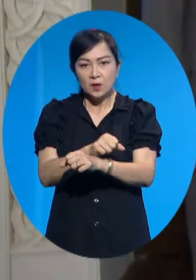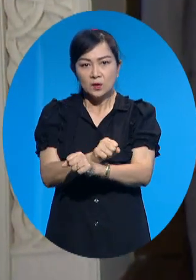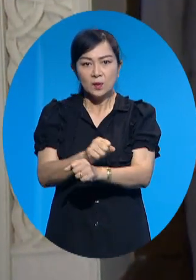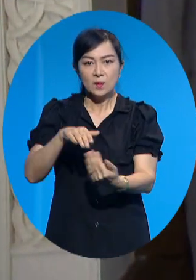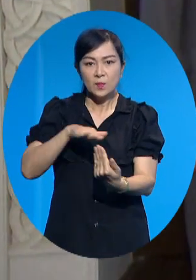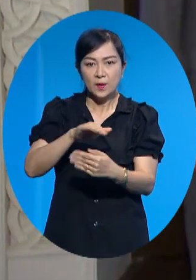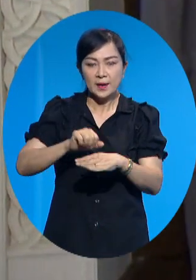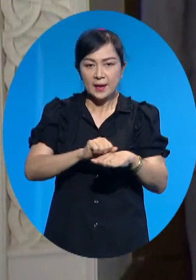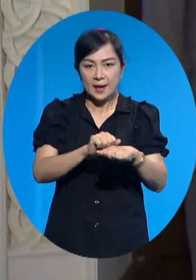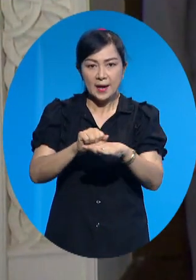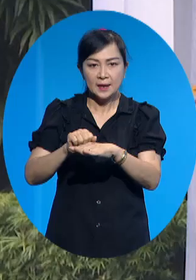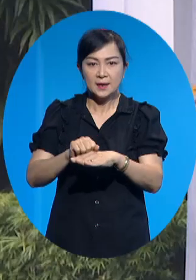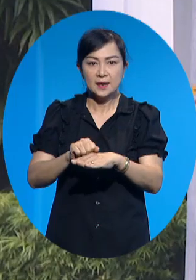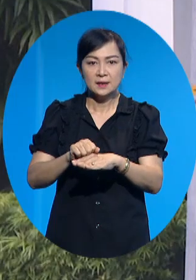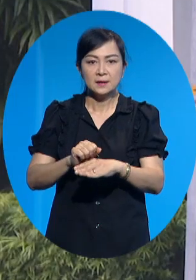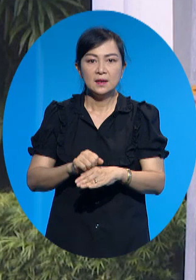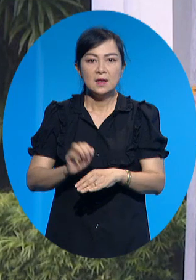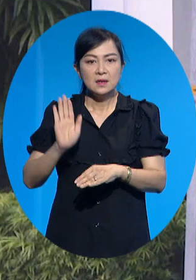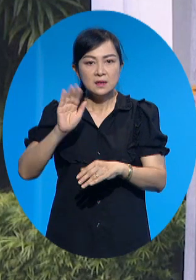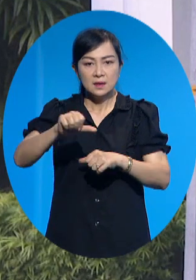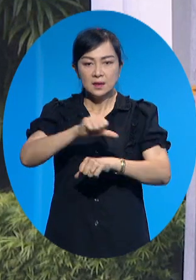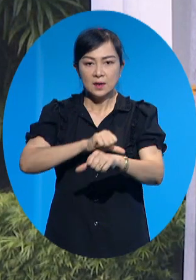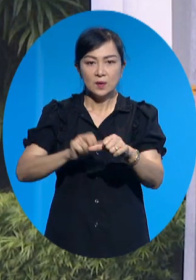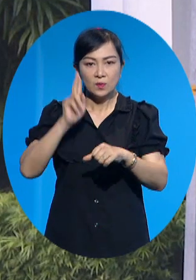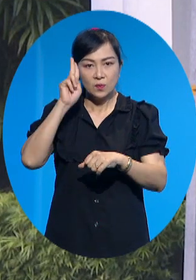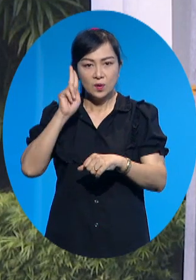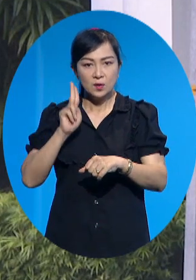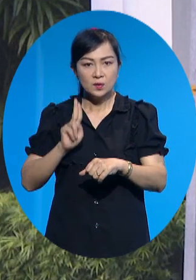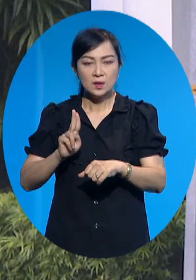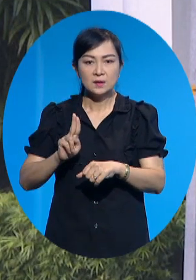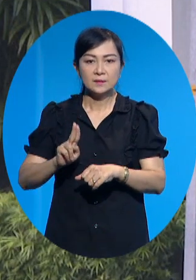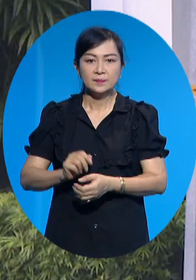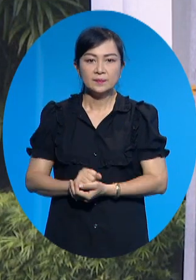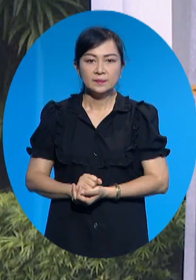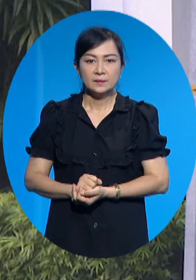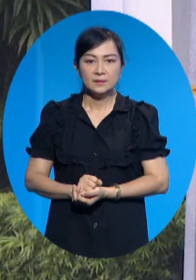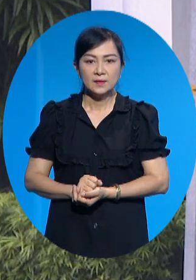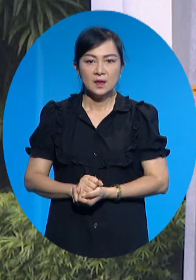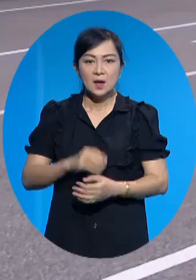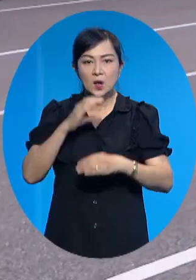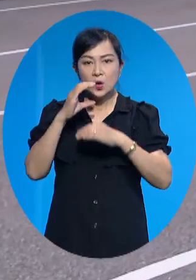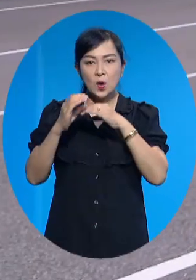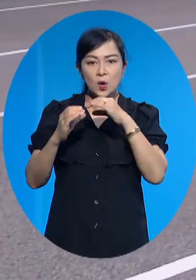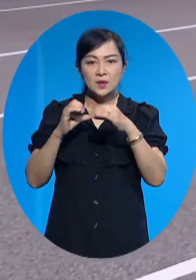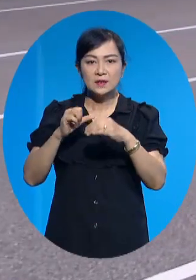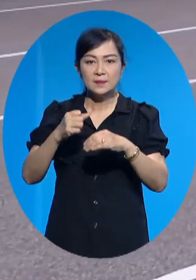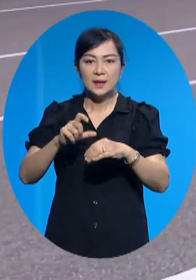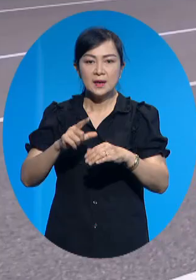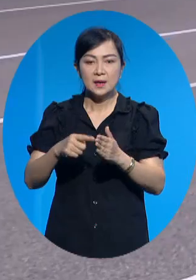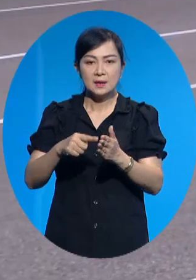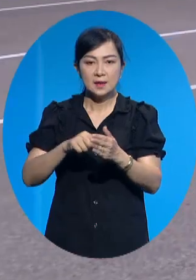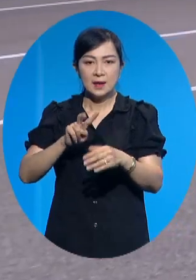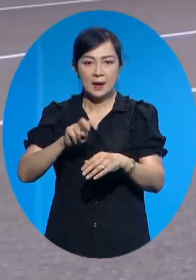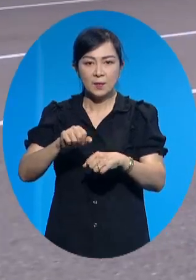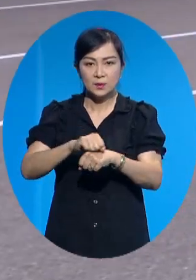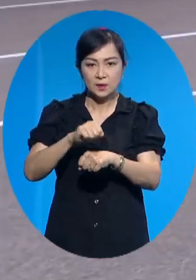về môi trường an ninh ở biển Hoa Đông và Biển Đông trước những hành vi quân sự hóa các tranh chấp. Đối thoại an ninh quốc phòng Shangri-La lần thứ 20